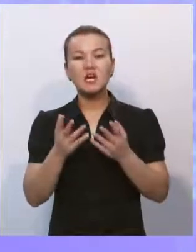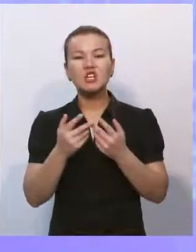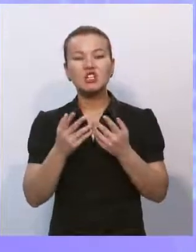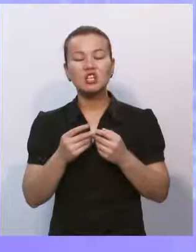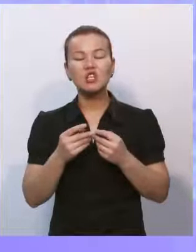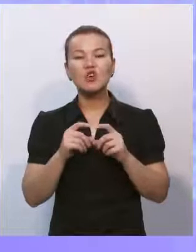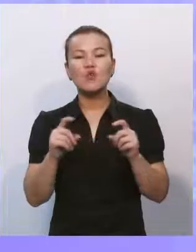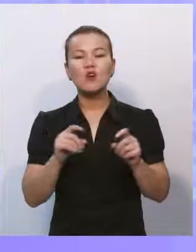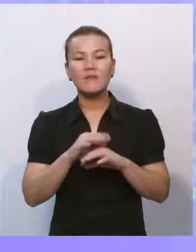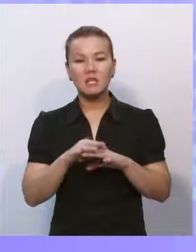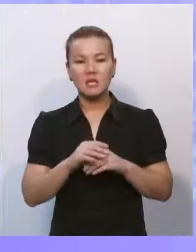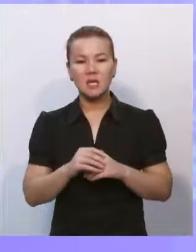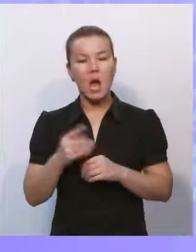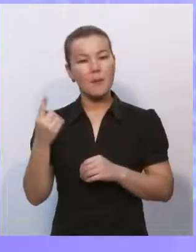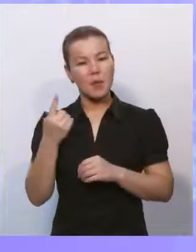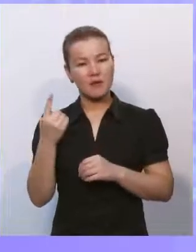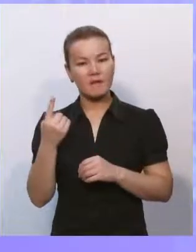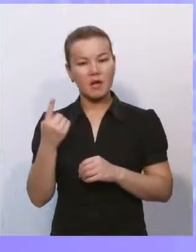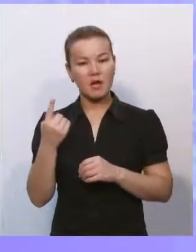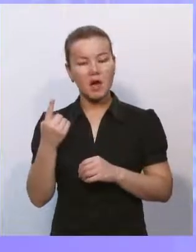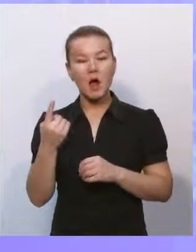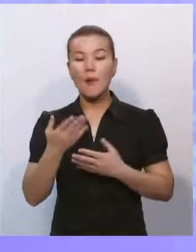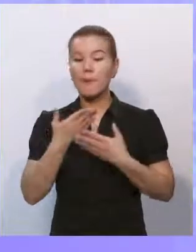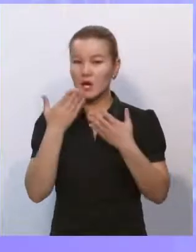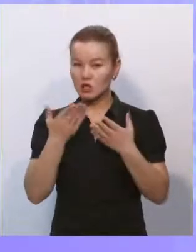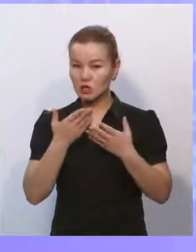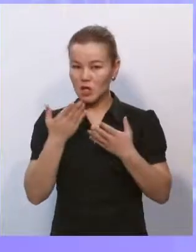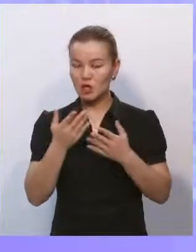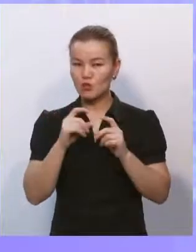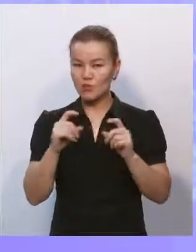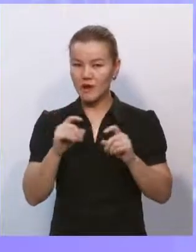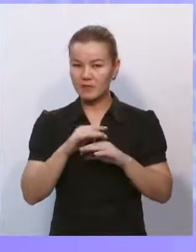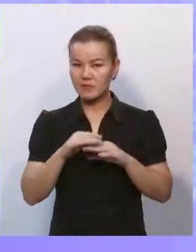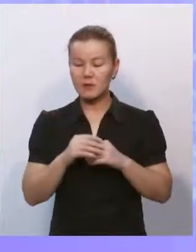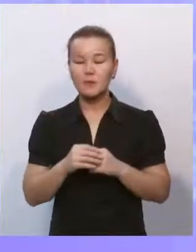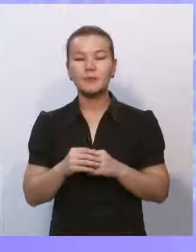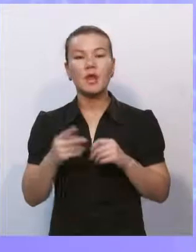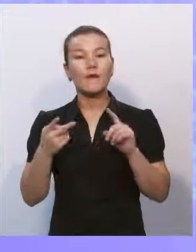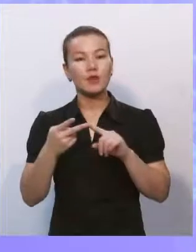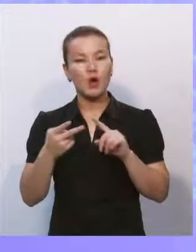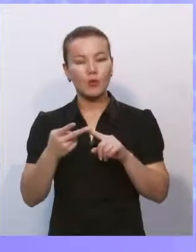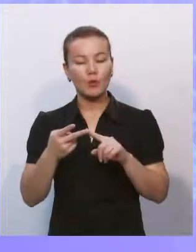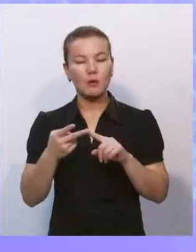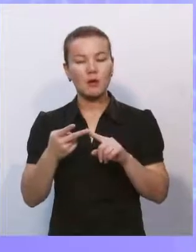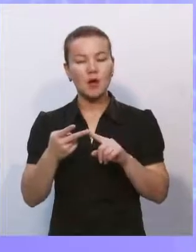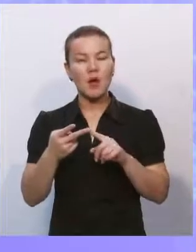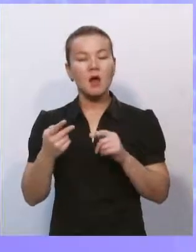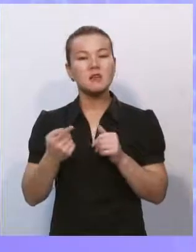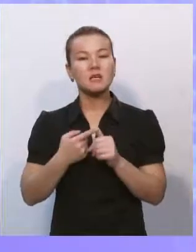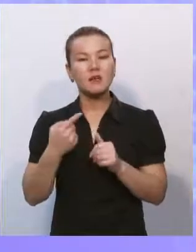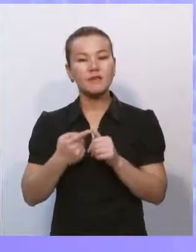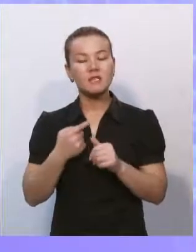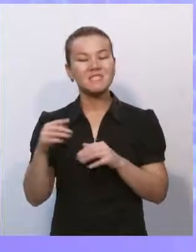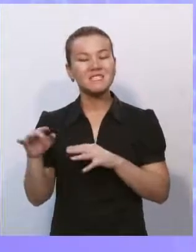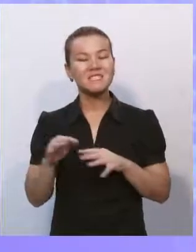уравнений 1 прочитайте уравнения второе назовите